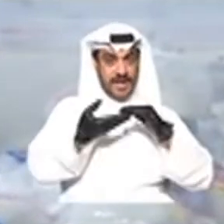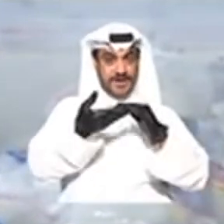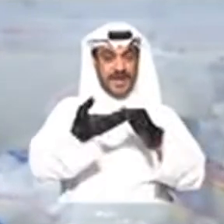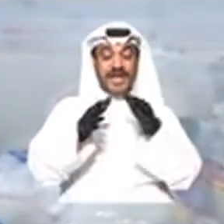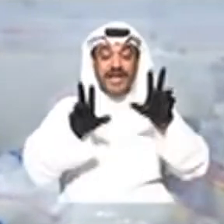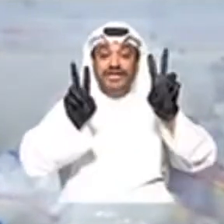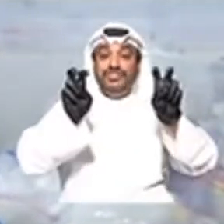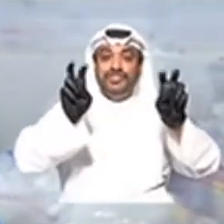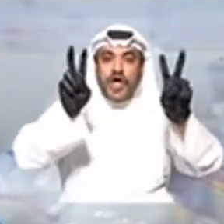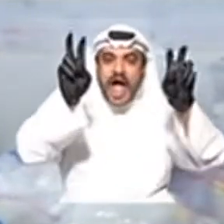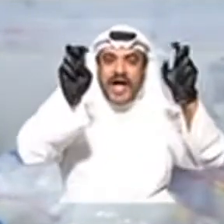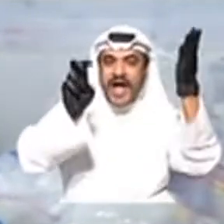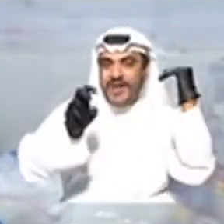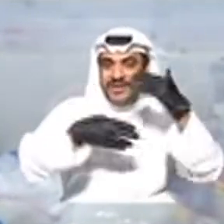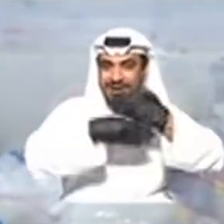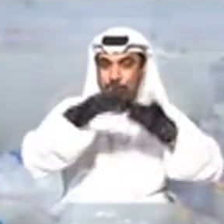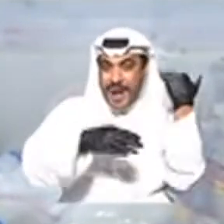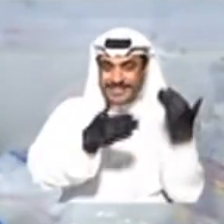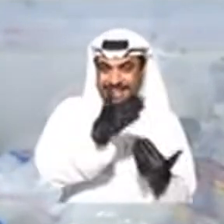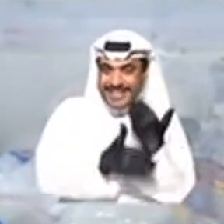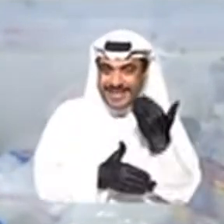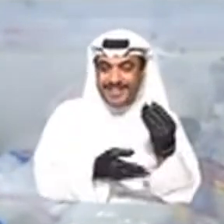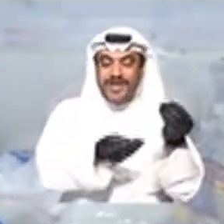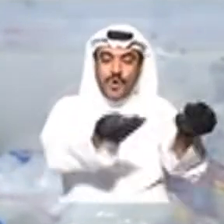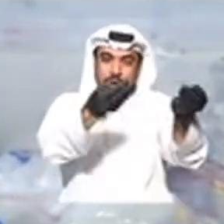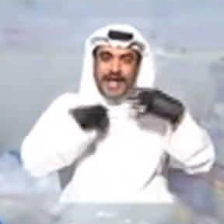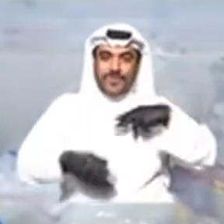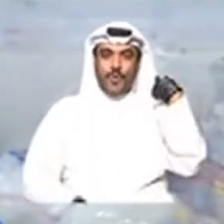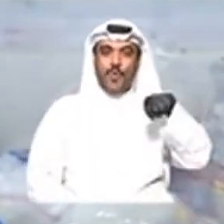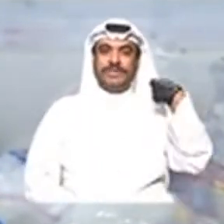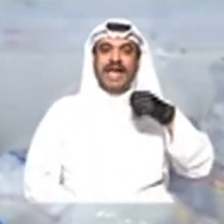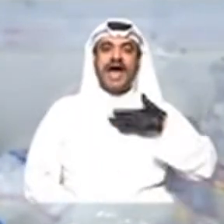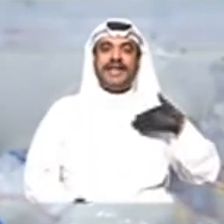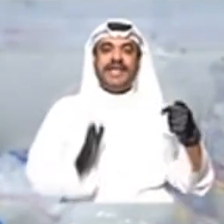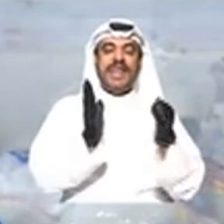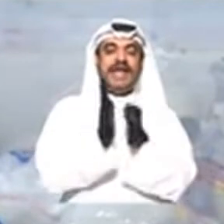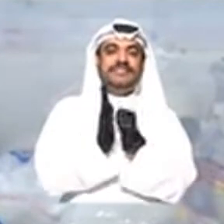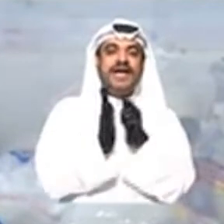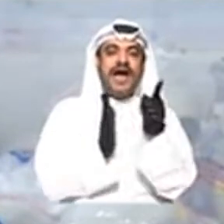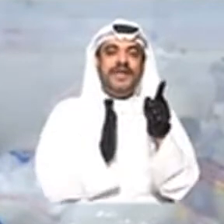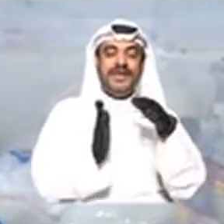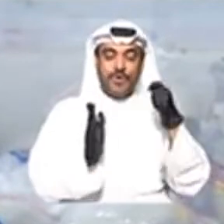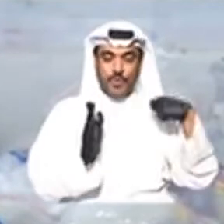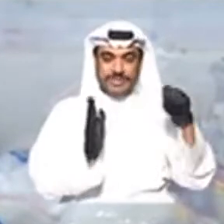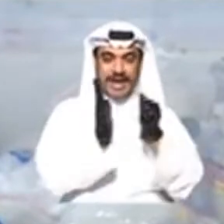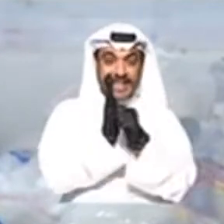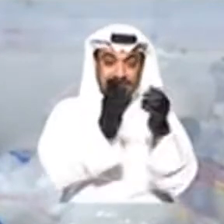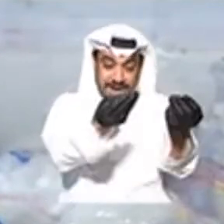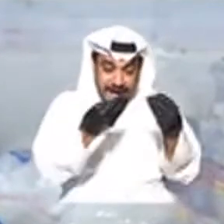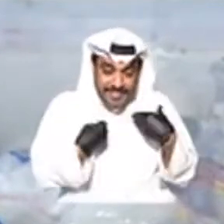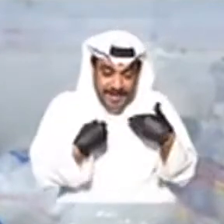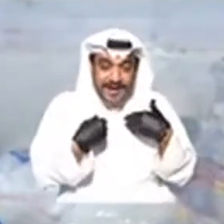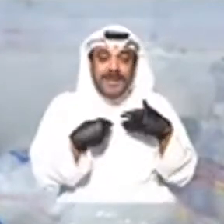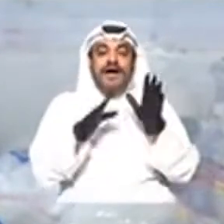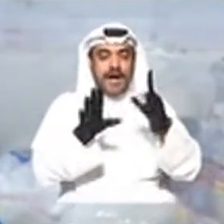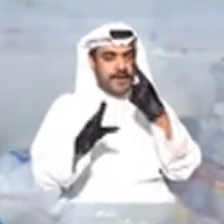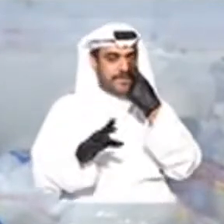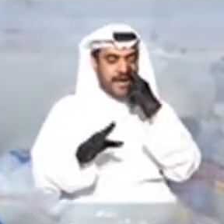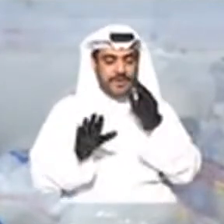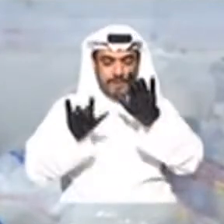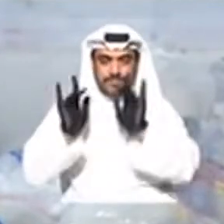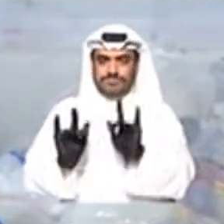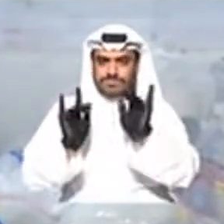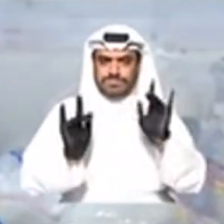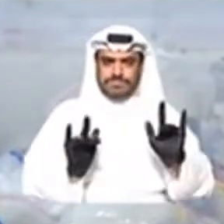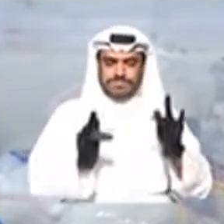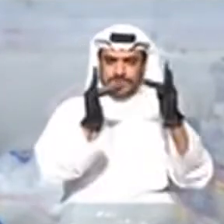مسجلين عندنا بالجمعيه هم حوالي 5000 اسره، ما نسيناهم وقت الحظر ولا الان، نوزع لهم بالذهاب الى بيوتهم، وطبعا